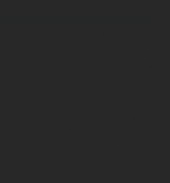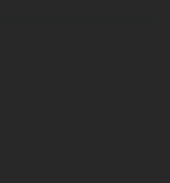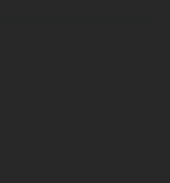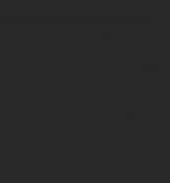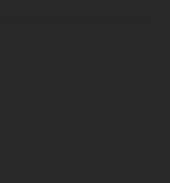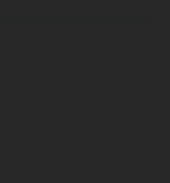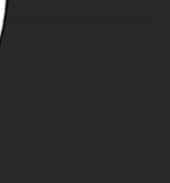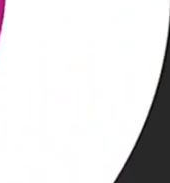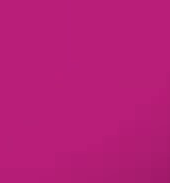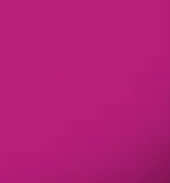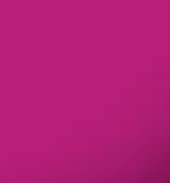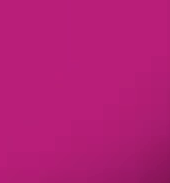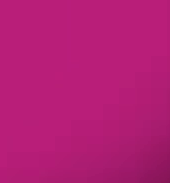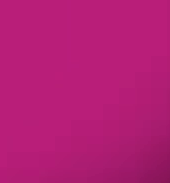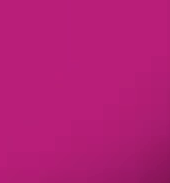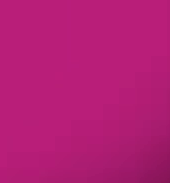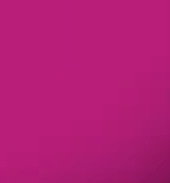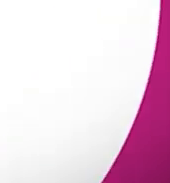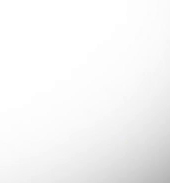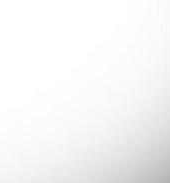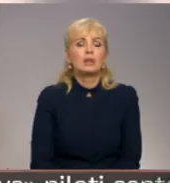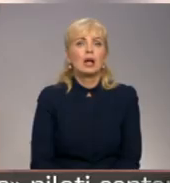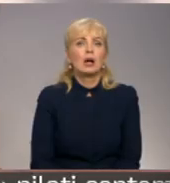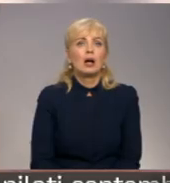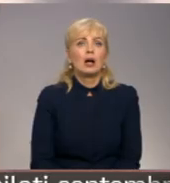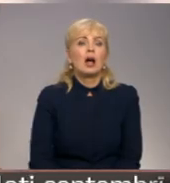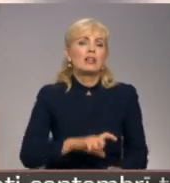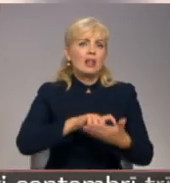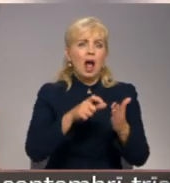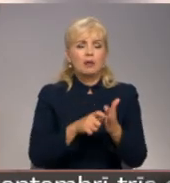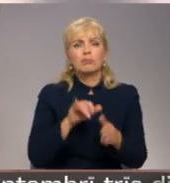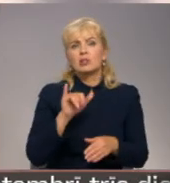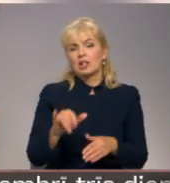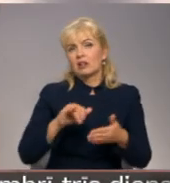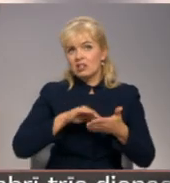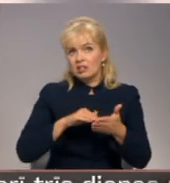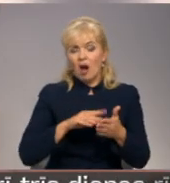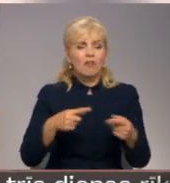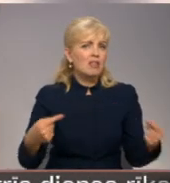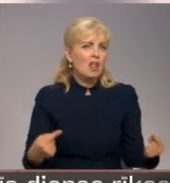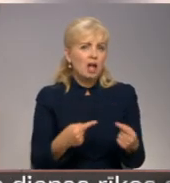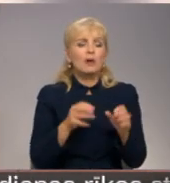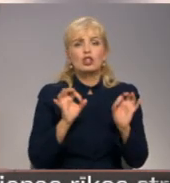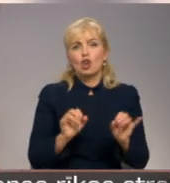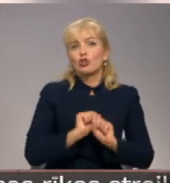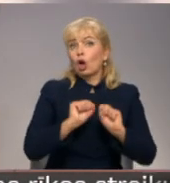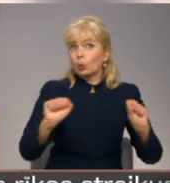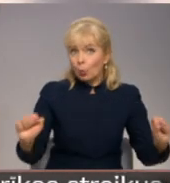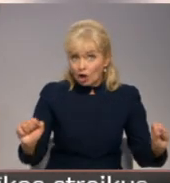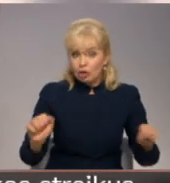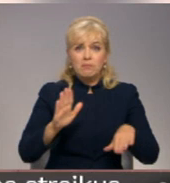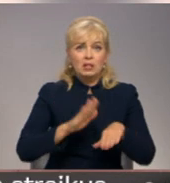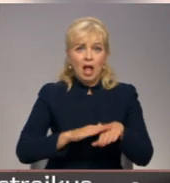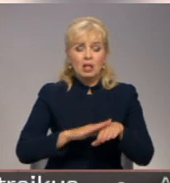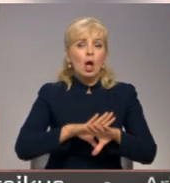Re, viss ēters ir te! Telpu sliktā stāvokļa un neatbilstīga drošības apstākļu dēļ kopš